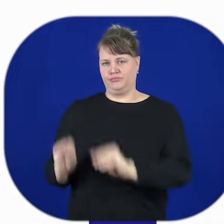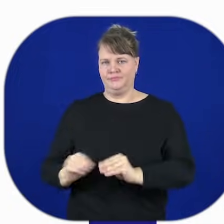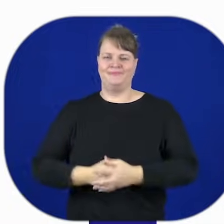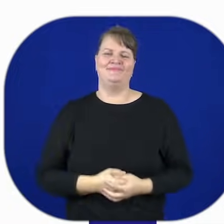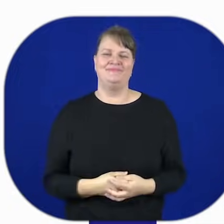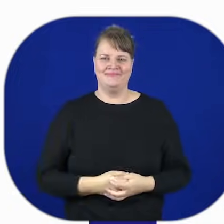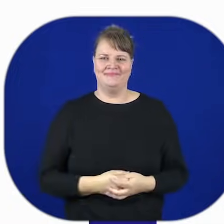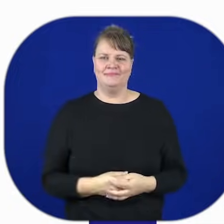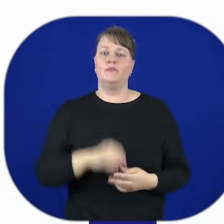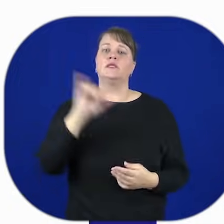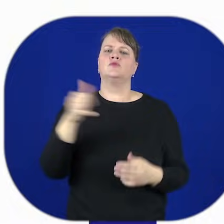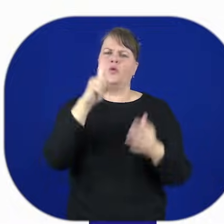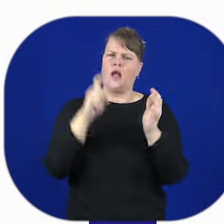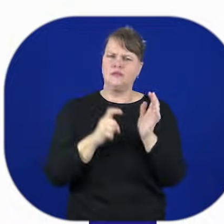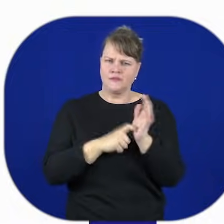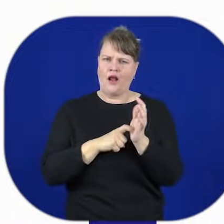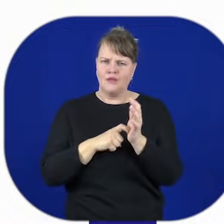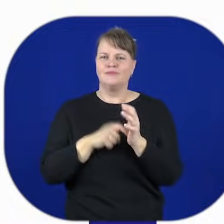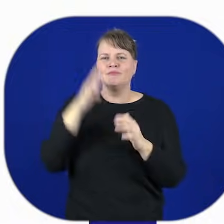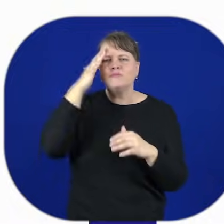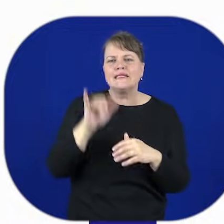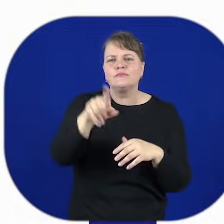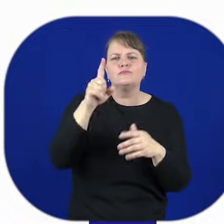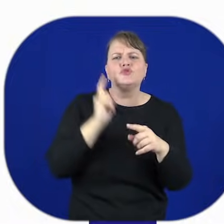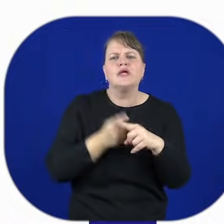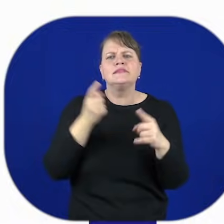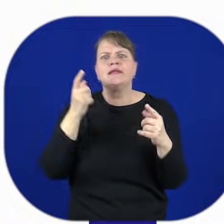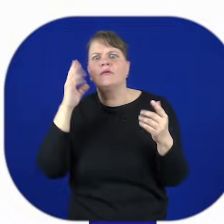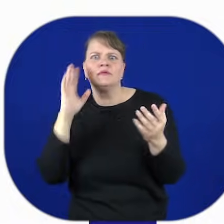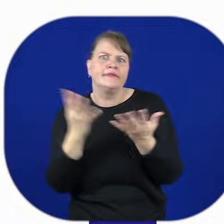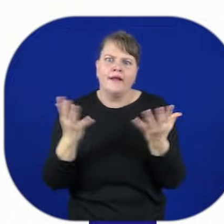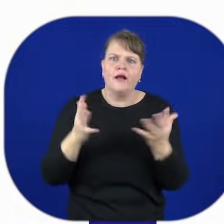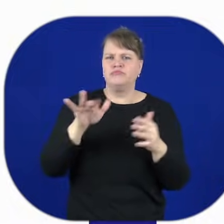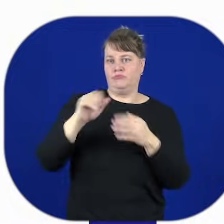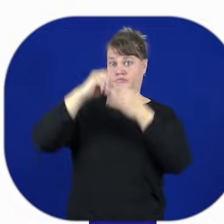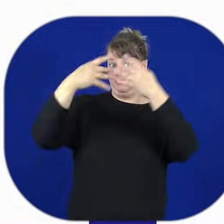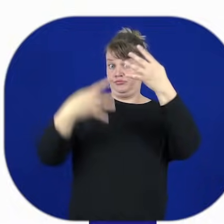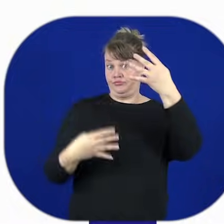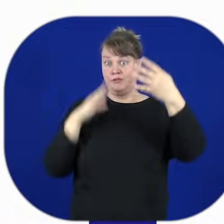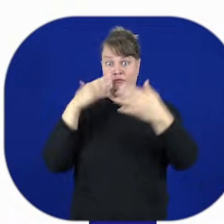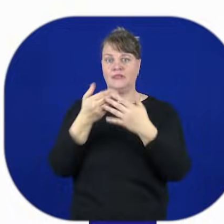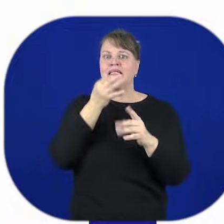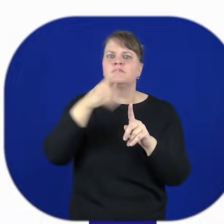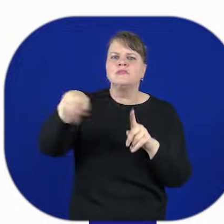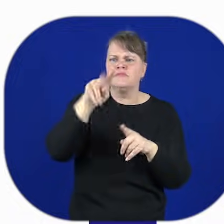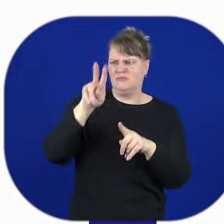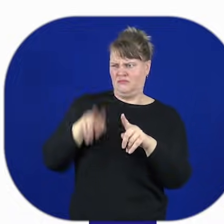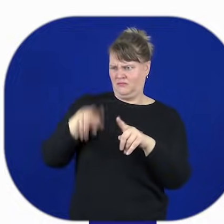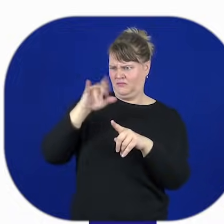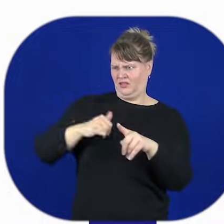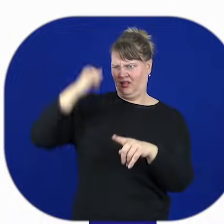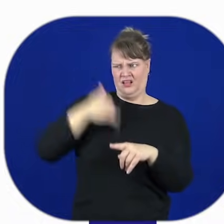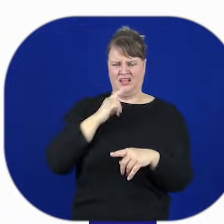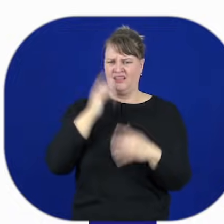formulář. Možná budete potřebovat poradit s otázkou, ve kterém bytě bydlíte. Rozklikněte pole a